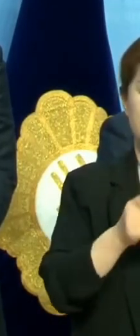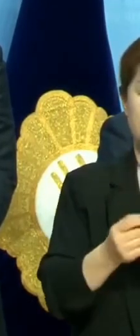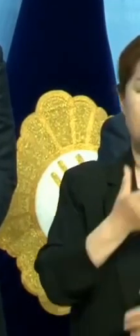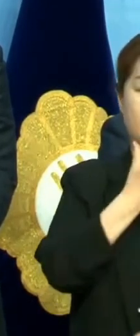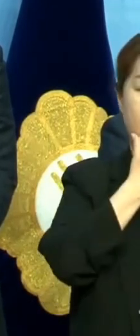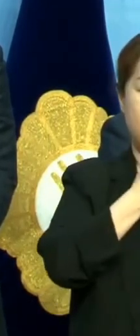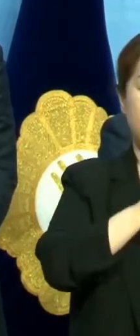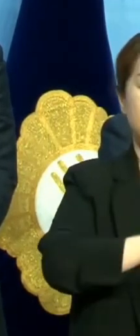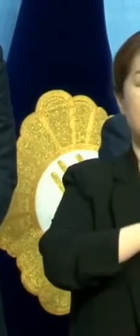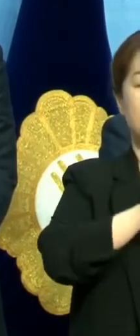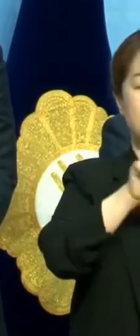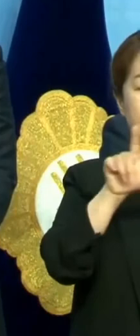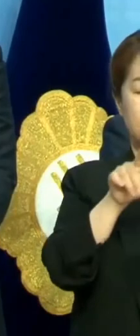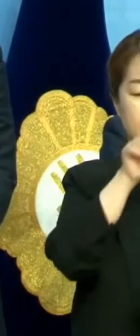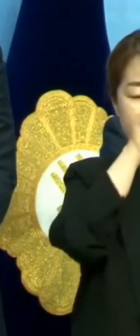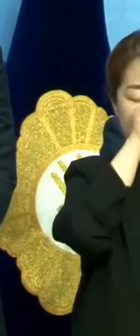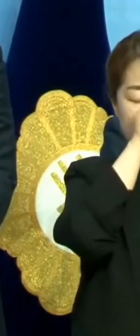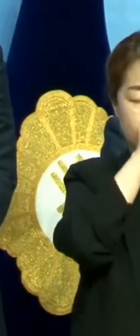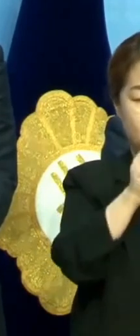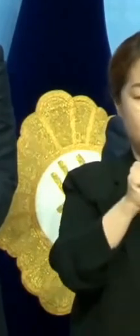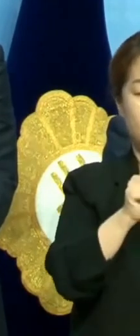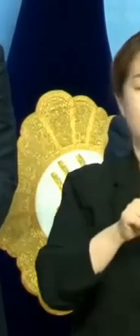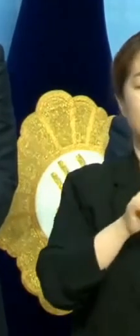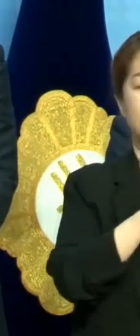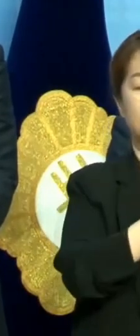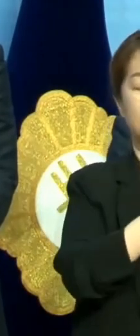행복하게 잘 살았으면 좋겠다. 유민아